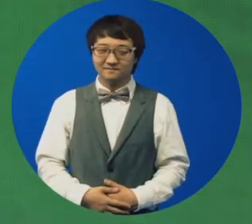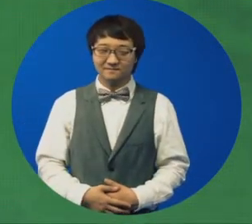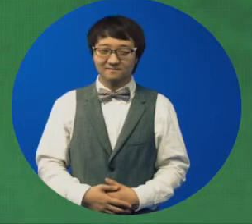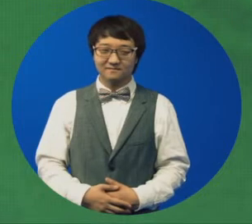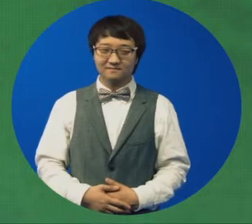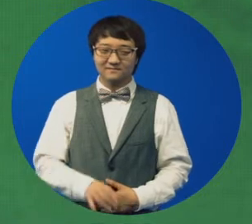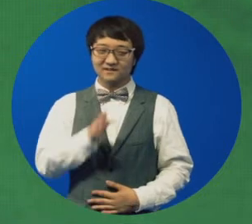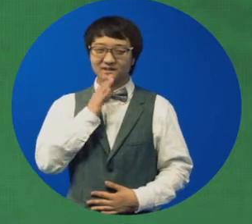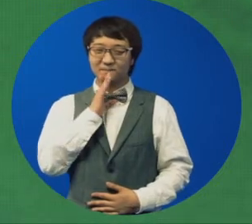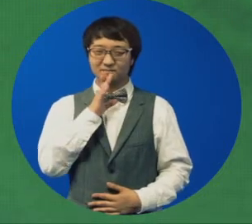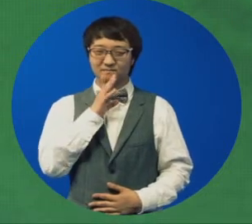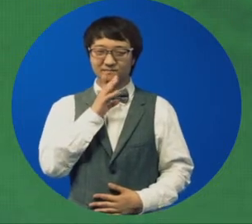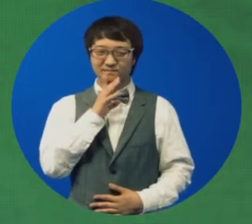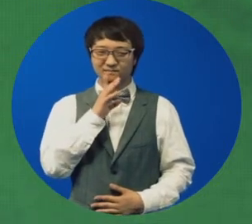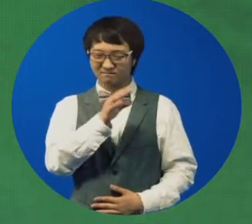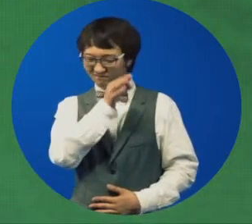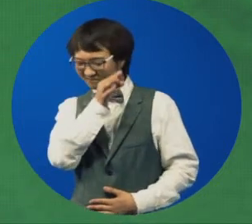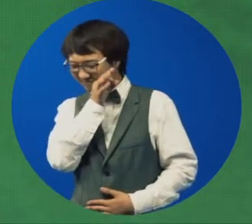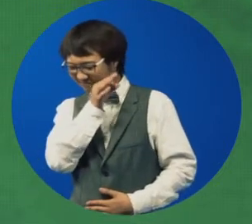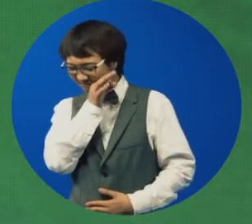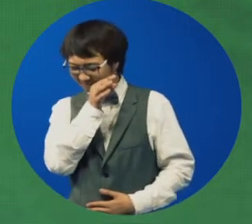참 불쌍합니다.